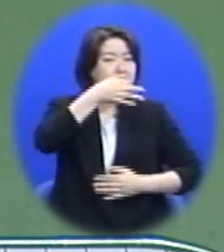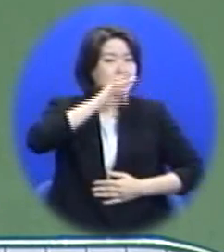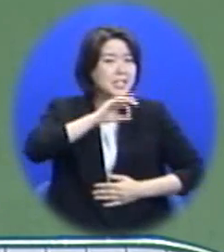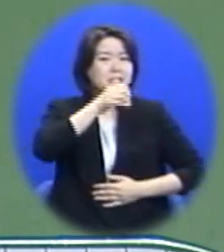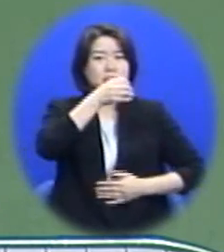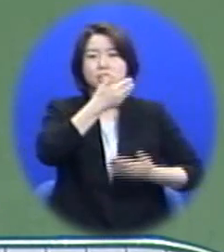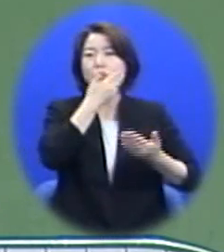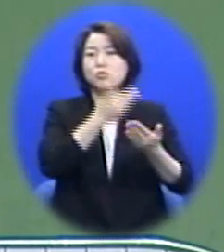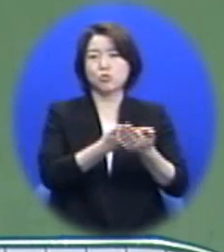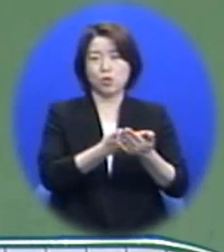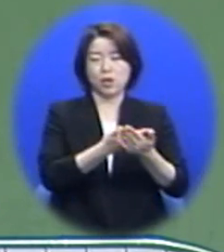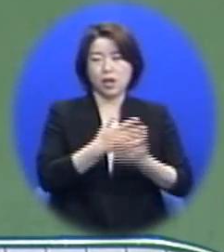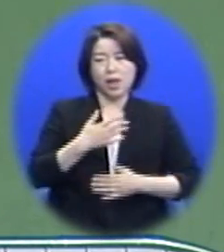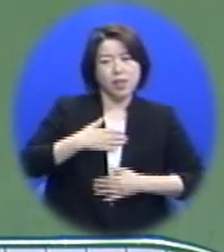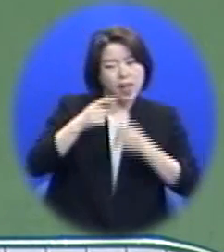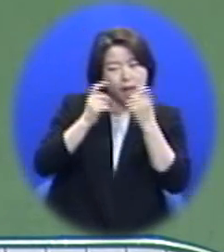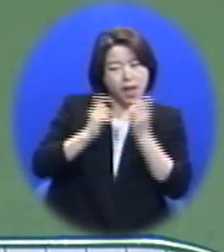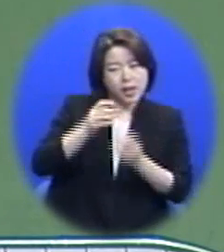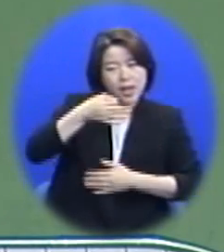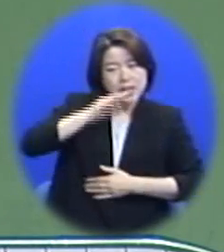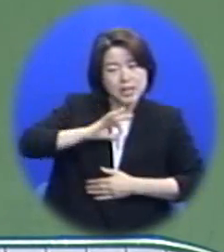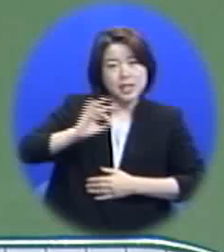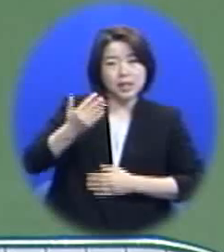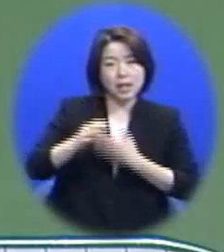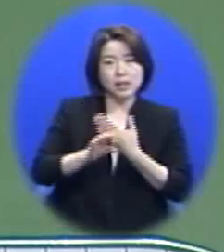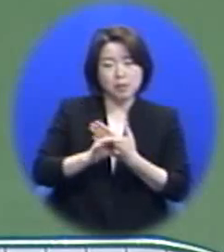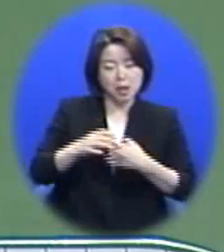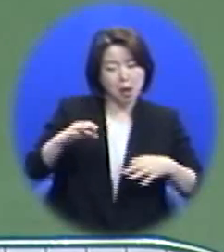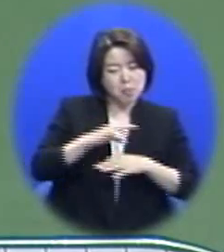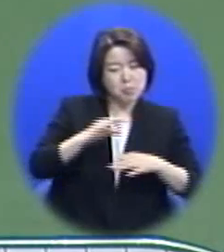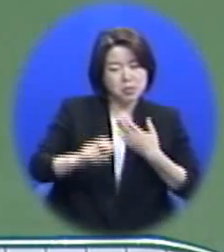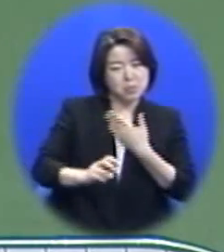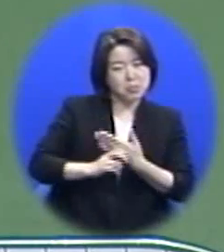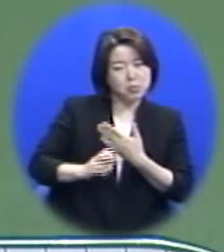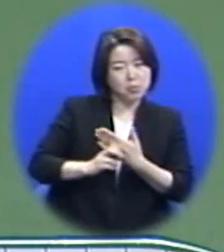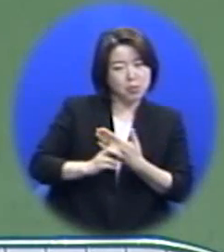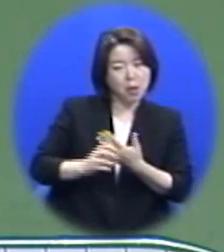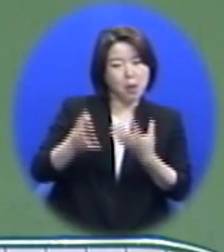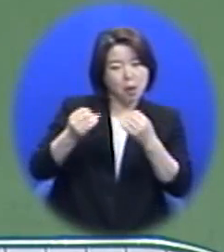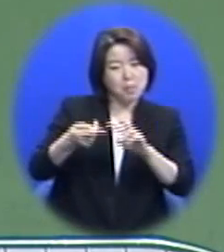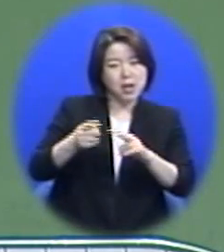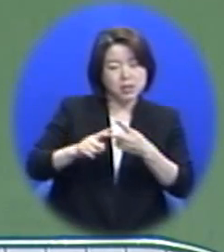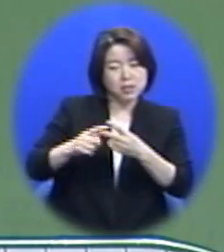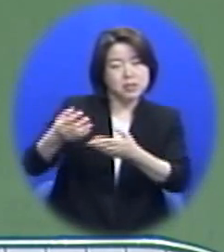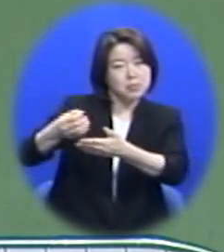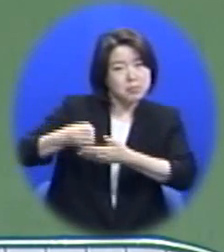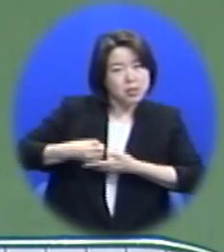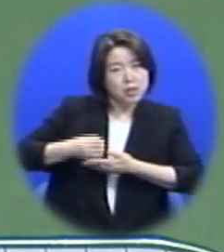내게 이익이 된다면 불리한 일 불법도 얼마든지 받아들입니다